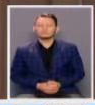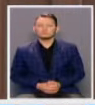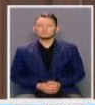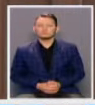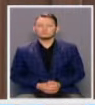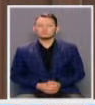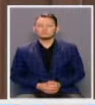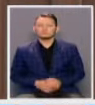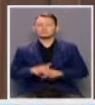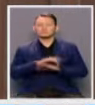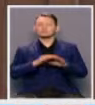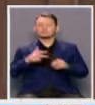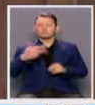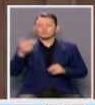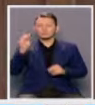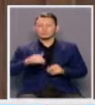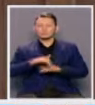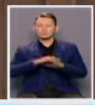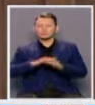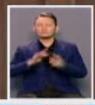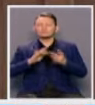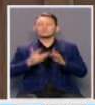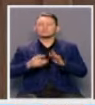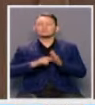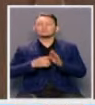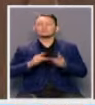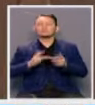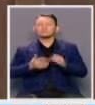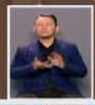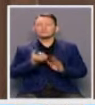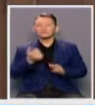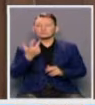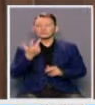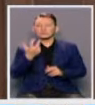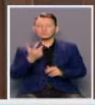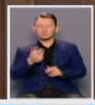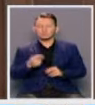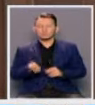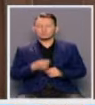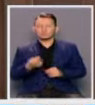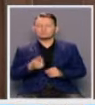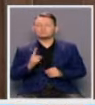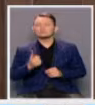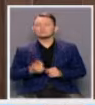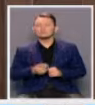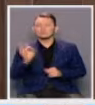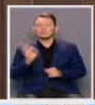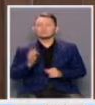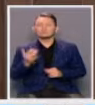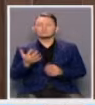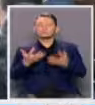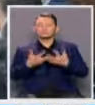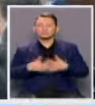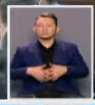Аудан бойынша 30 мыңның электрондық қолтаңба кілтін қанша адам алды? Қанша адам алды? Сол неше процент құрайды